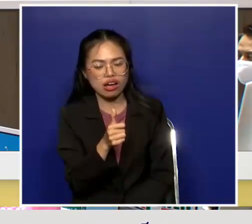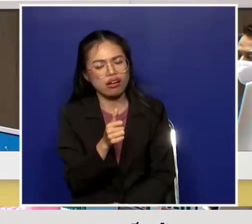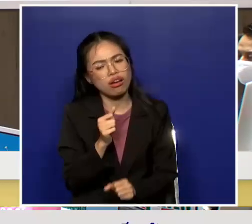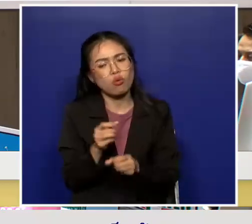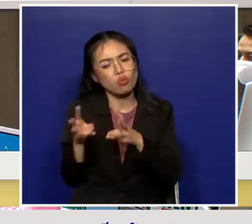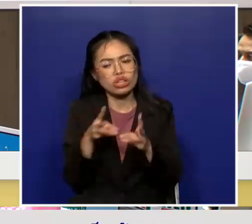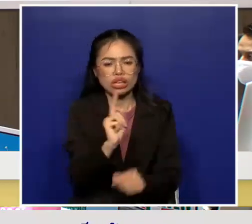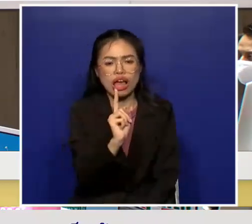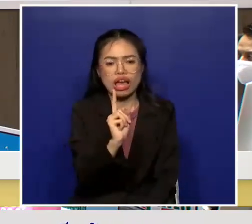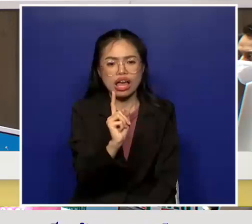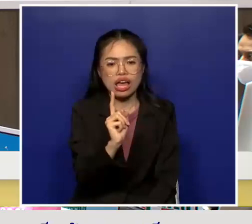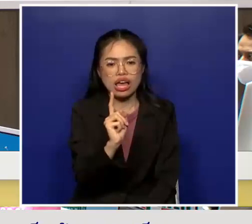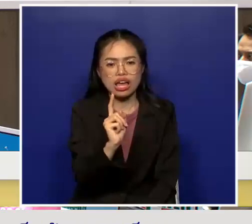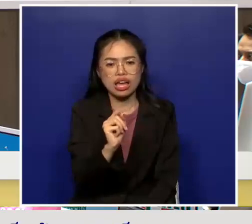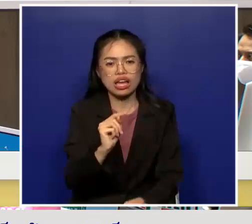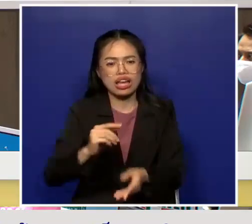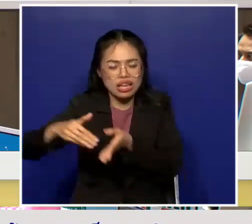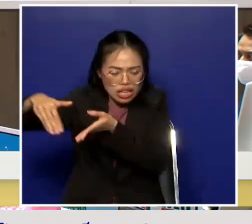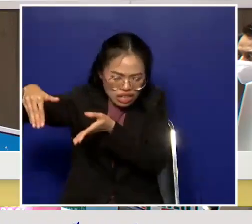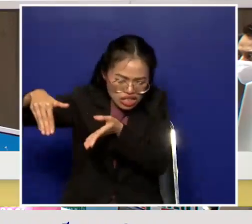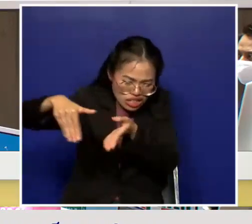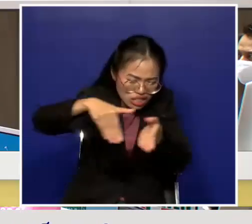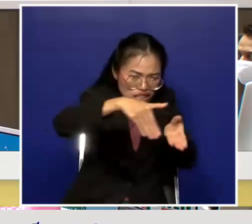น่าเกลียดมากผ่านเฉียดหน้าที่